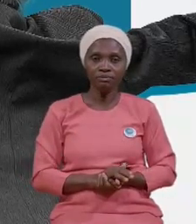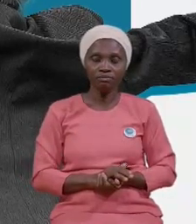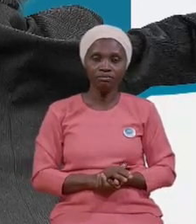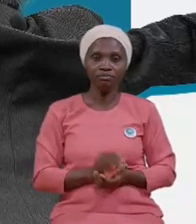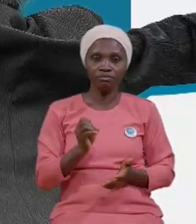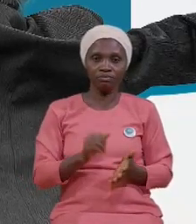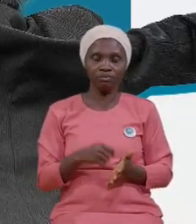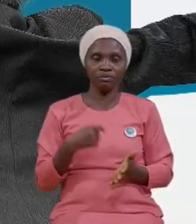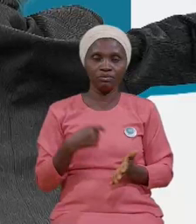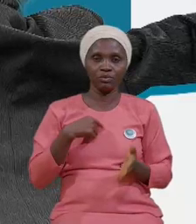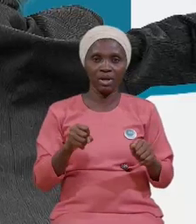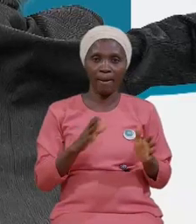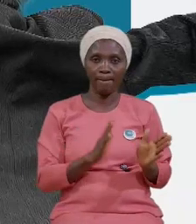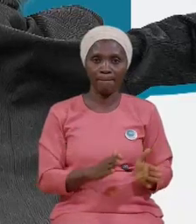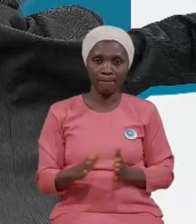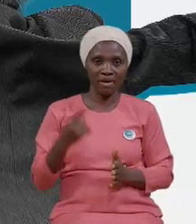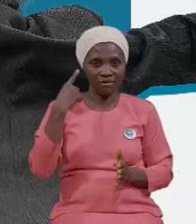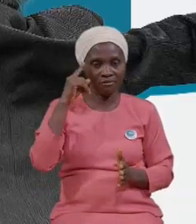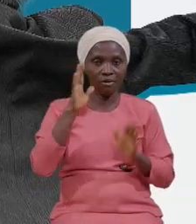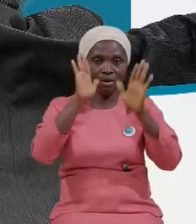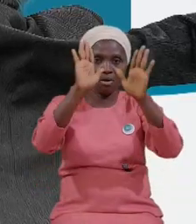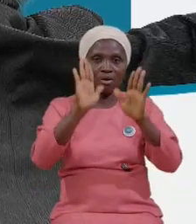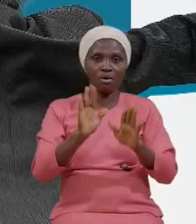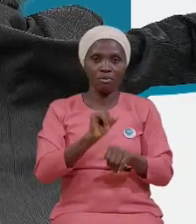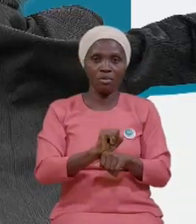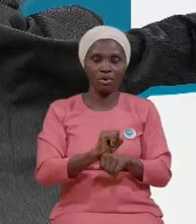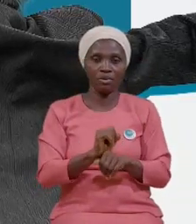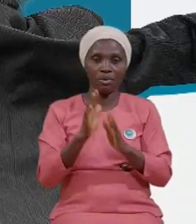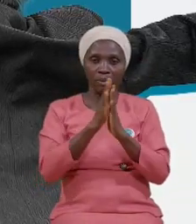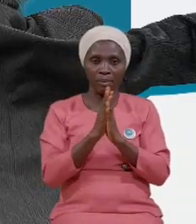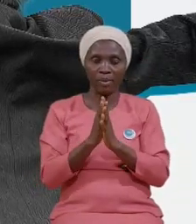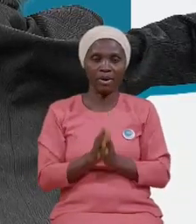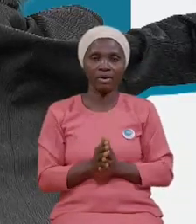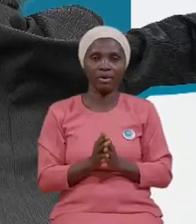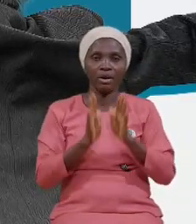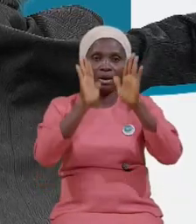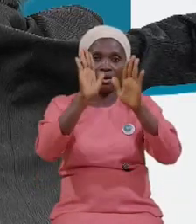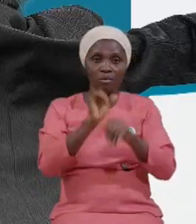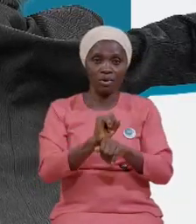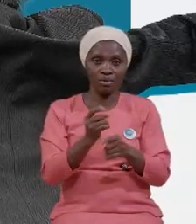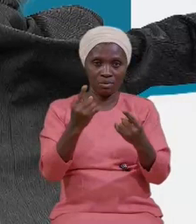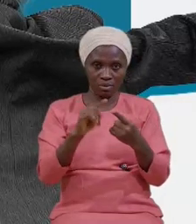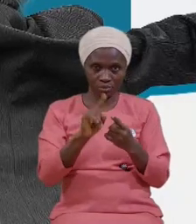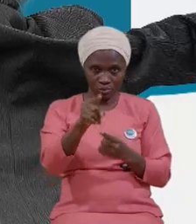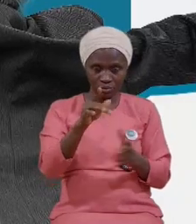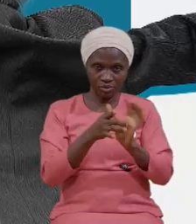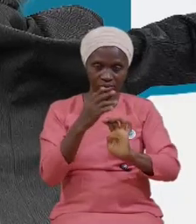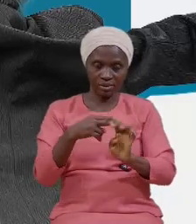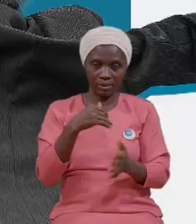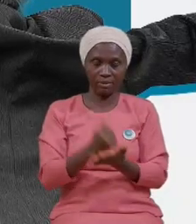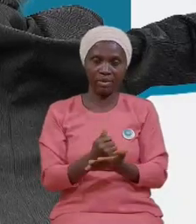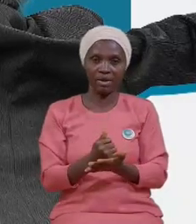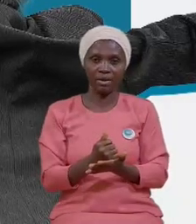pour que nous puissions nous préparer pour les miracles. Les miracles vous parviendront. J'ai dit les miracles